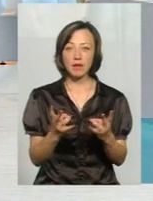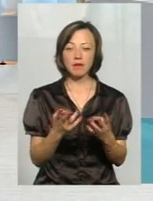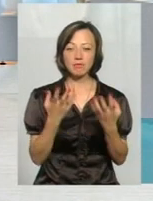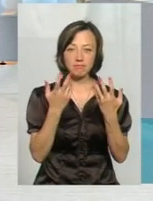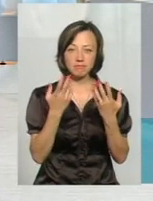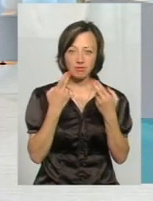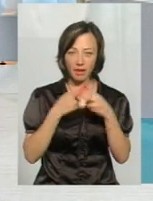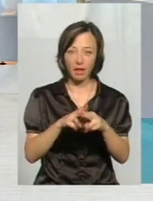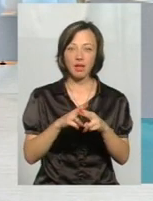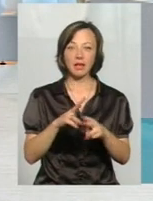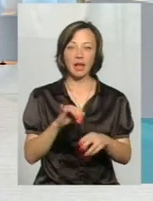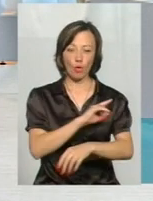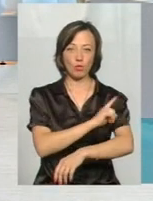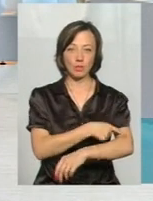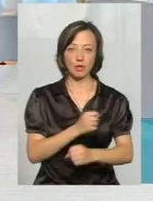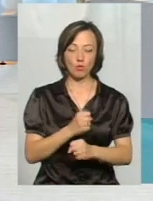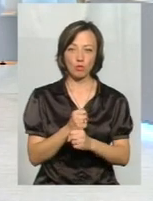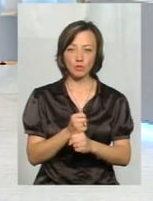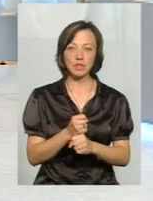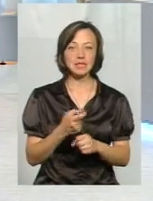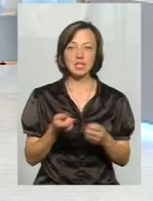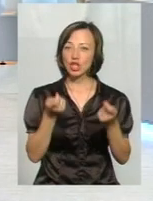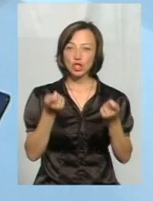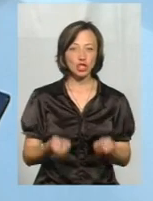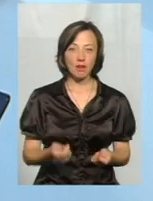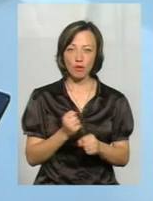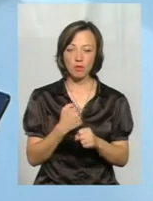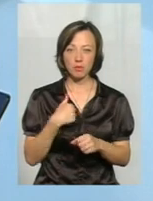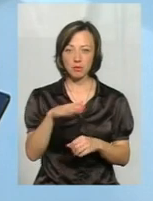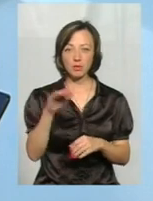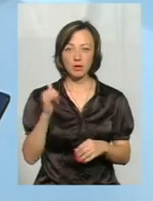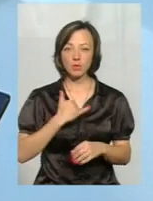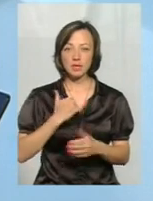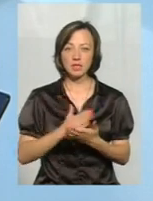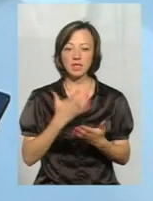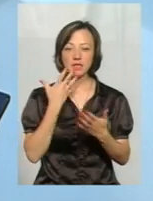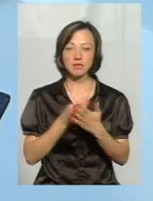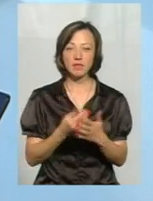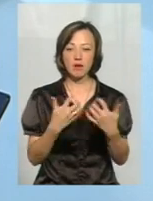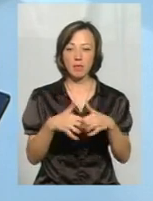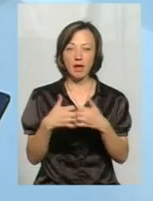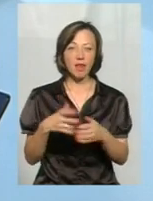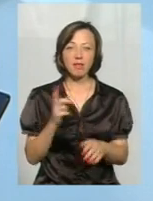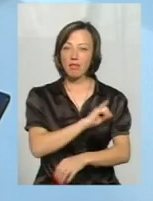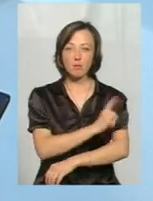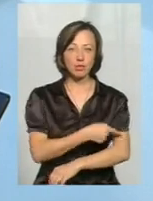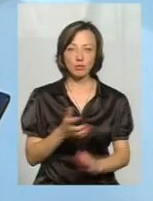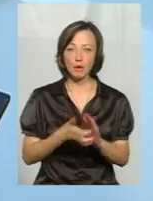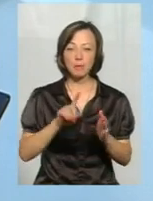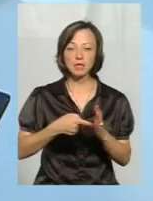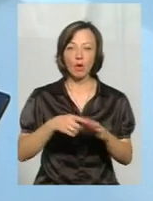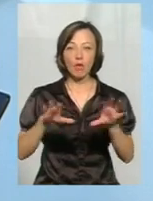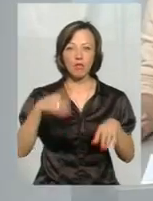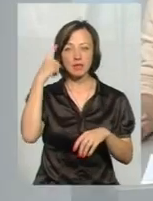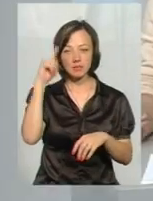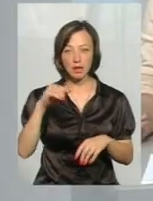і робоча сила. Ця робота не з дешевих. От ми наймаємо, у нас є свій механізм, він не досить потужний. Міський голова знає про це, він